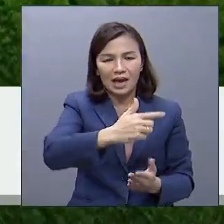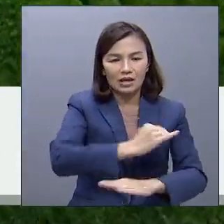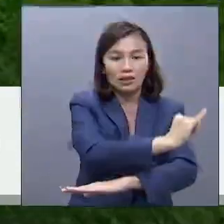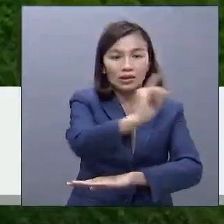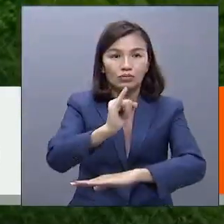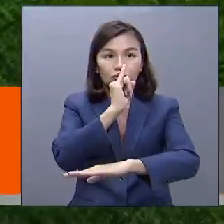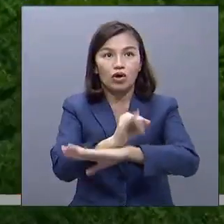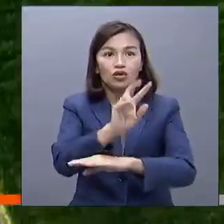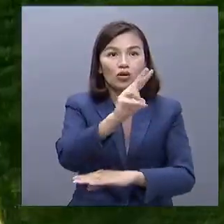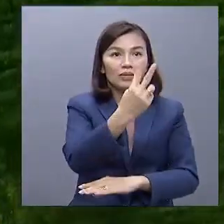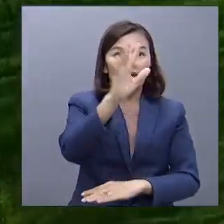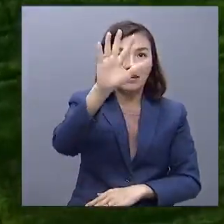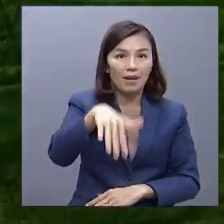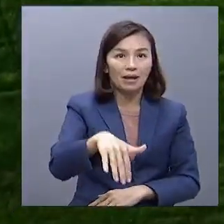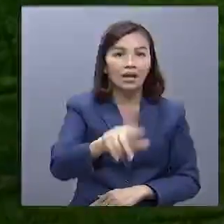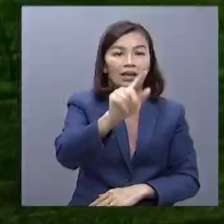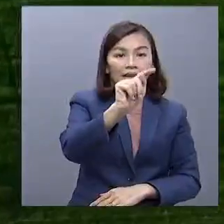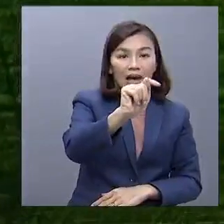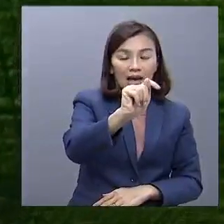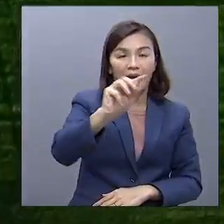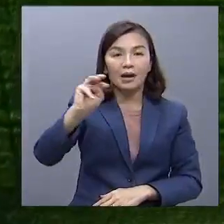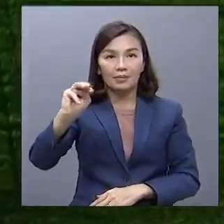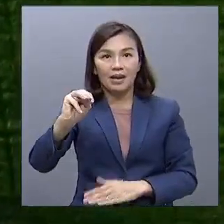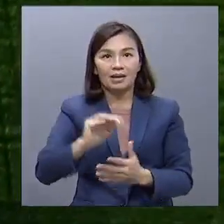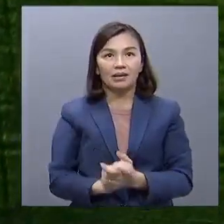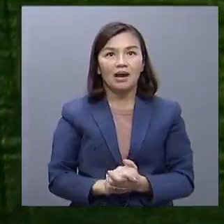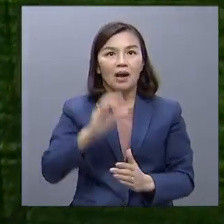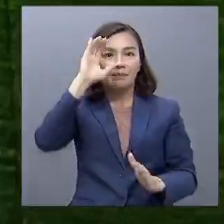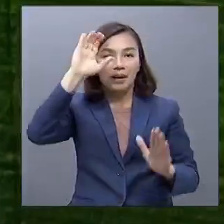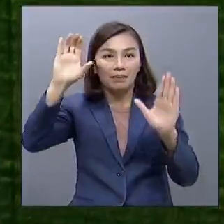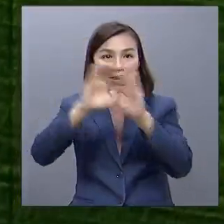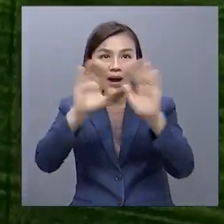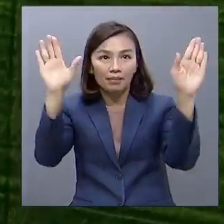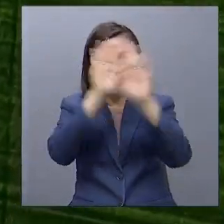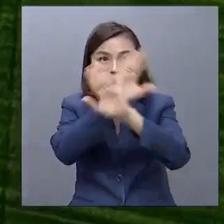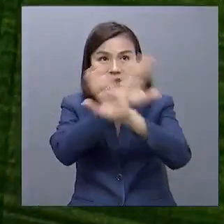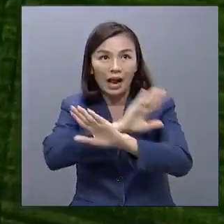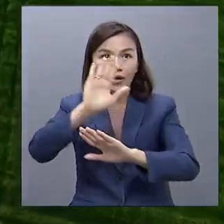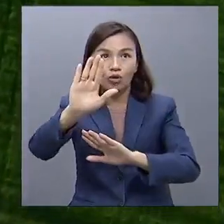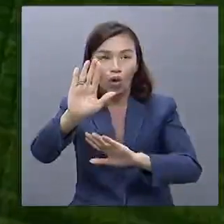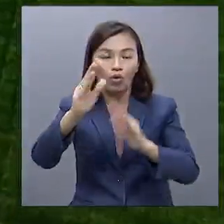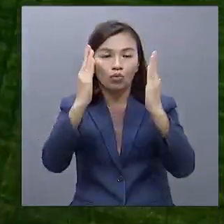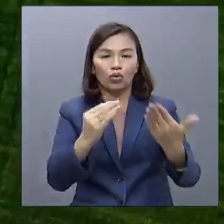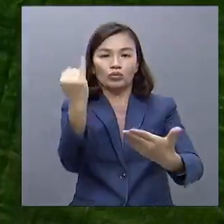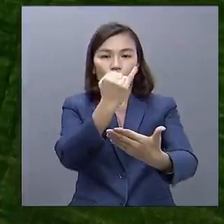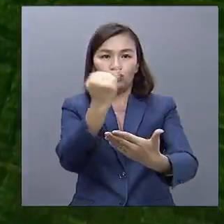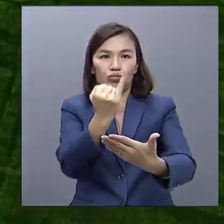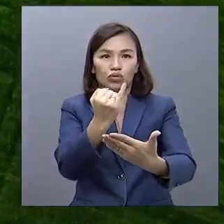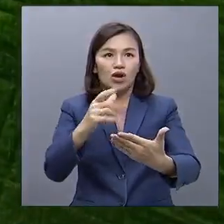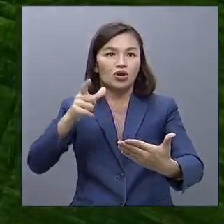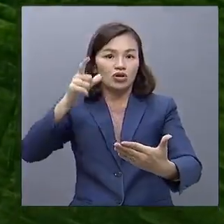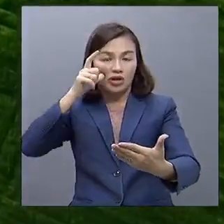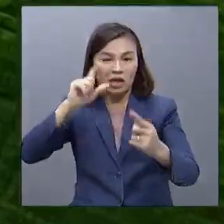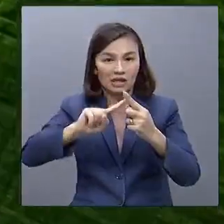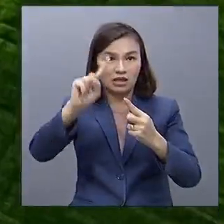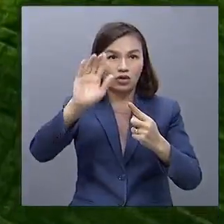ในเมืองเวโรนาของอิตาลีซึ่งก็ยังเป็นภาพเหมือนของปิกัสโซที่ใหญ่ที่สุดในโลกด้วยค่ะภาพเหมือนของป